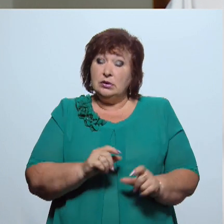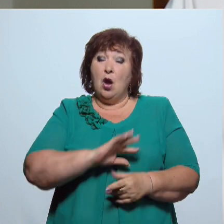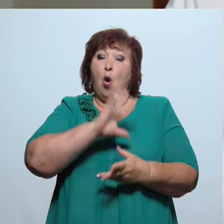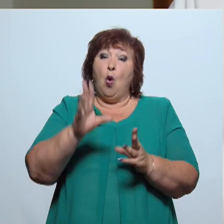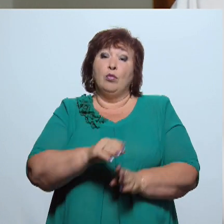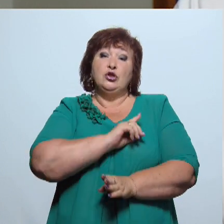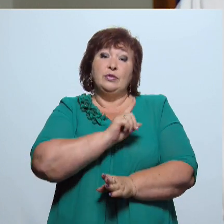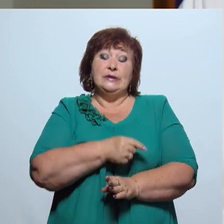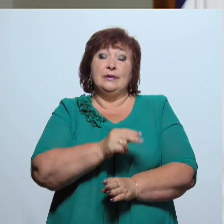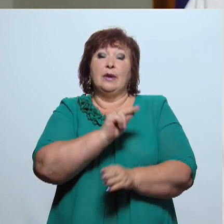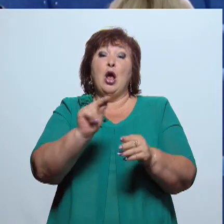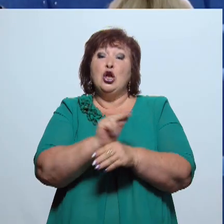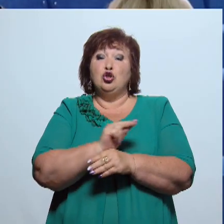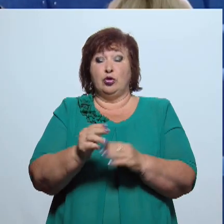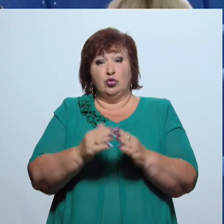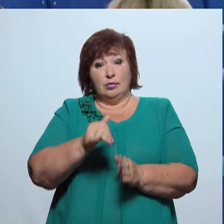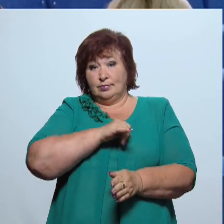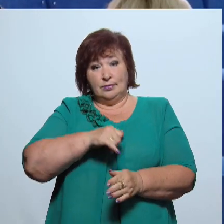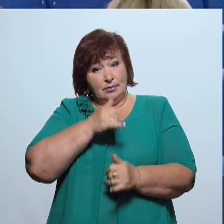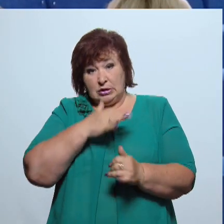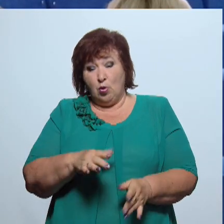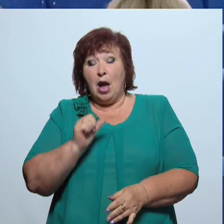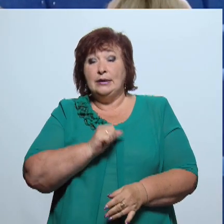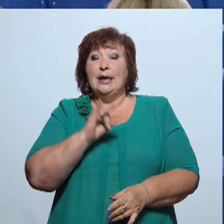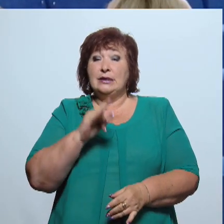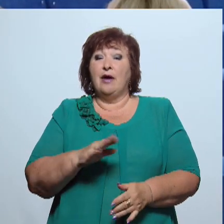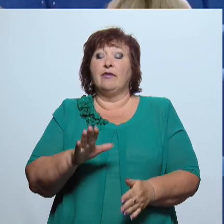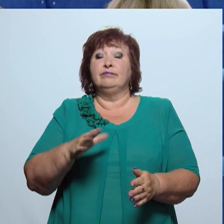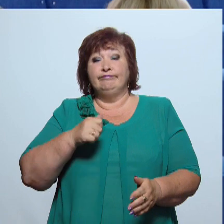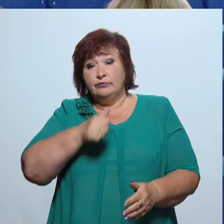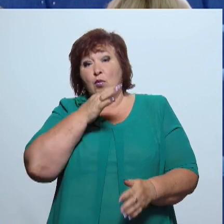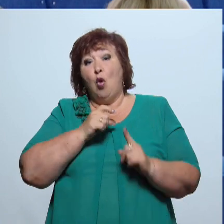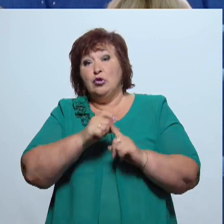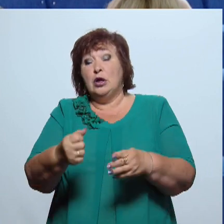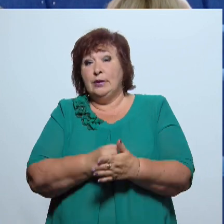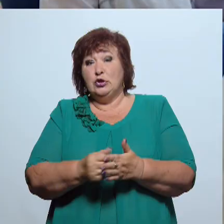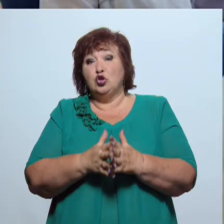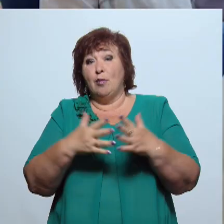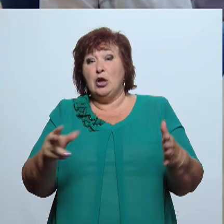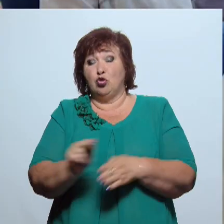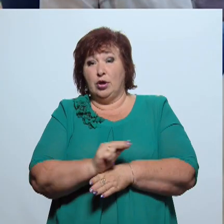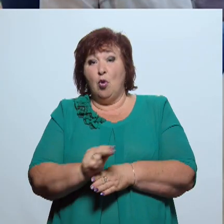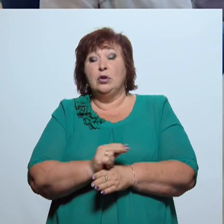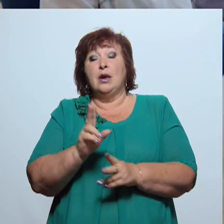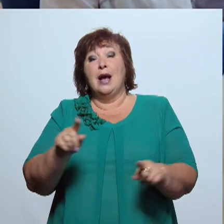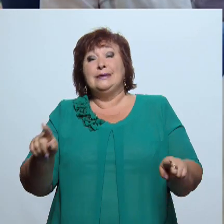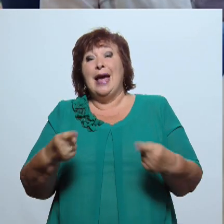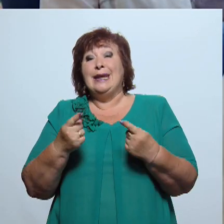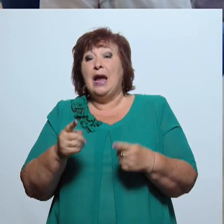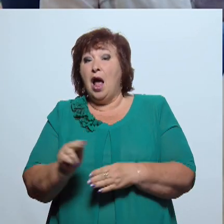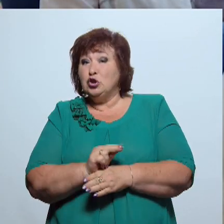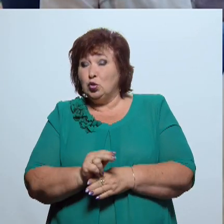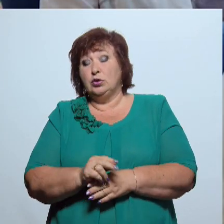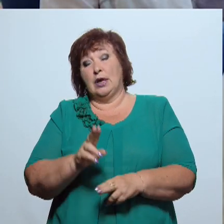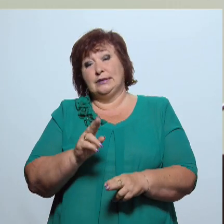силами лечебным учреждением это не сделать. Андрей Исаев пообещал добиться, чтобы в программу «Большой ремонт» закладывались деньги как на реконструкцию соцобъектов, так